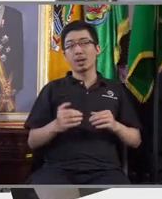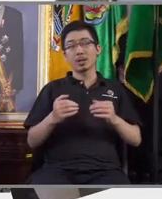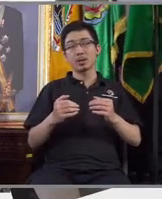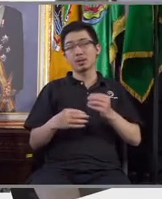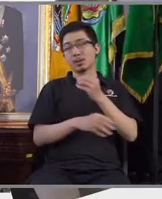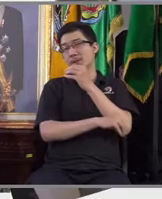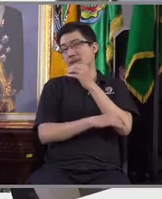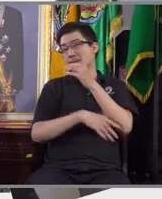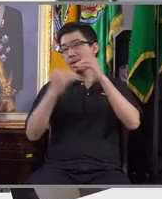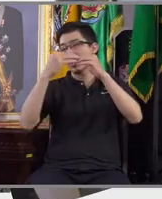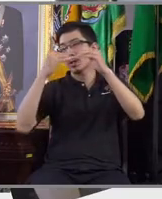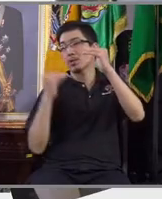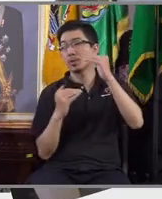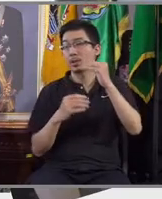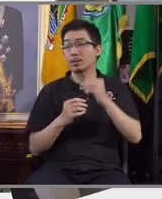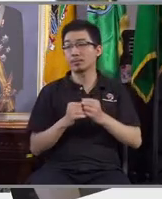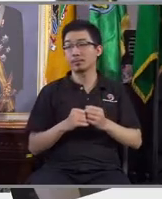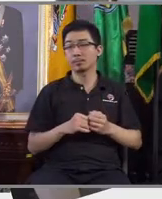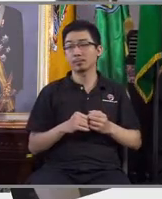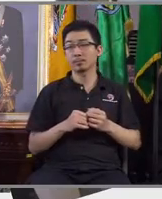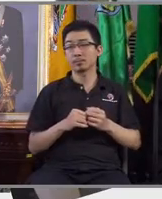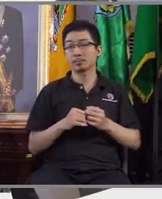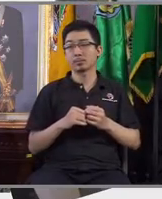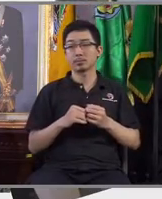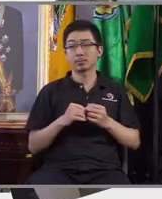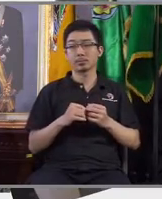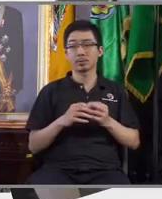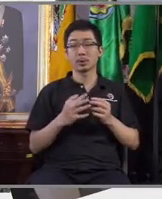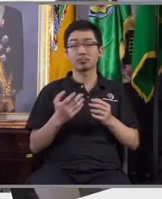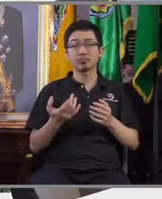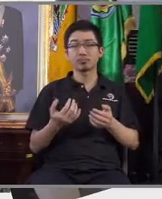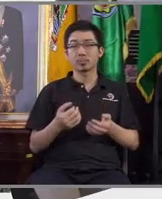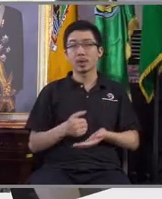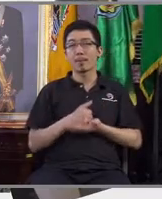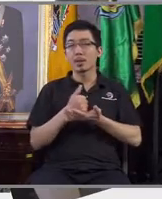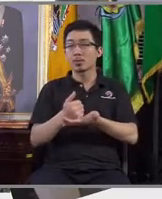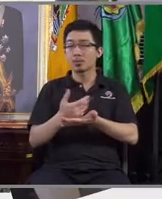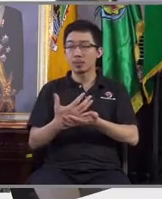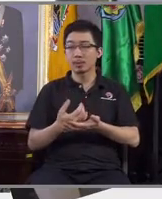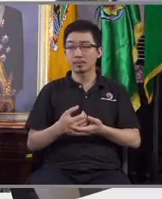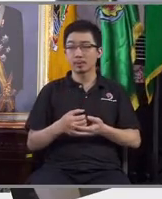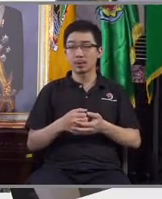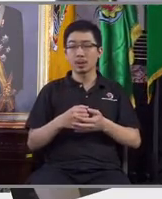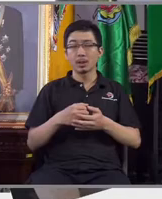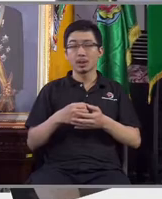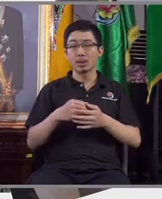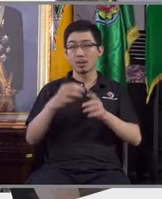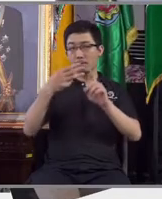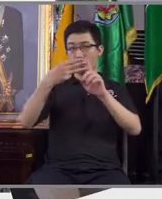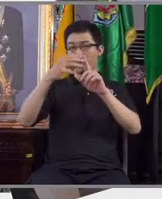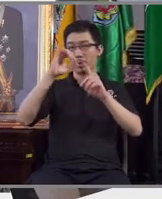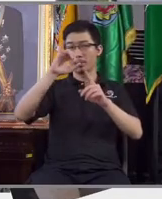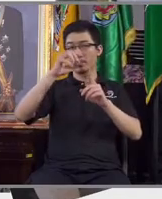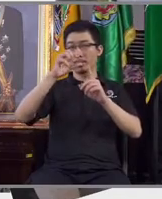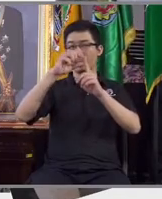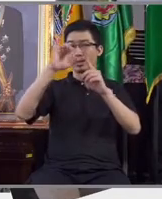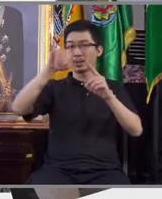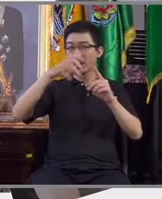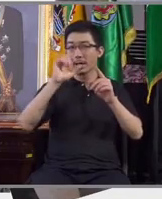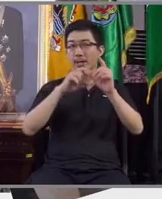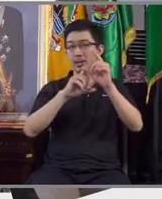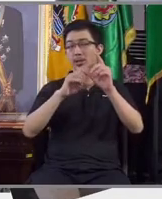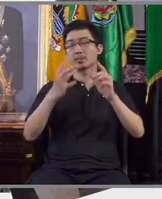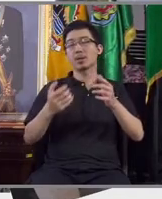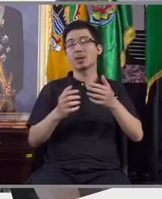RTLH. Jamkesda terintegrasi BPJS dan kesehatan, Jampersal jaminan persalinan,